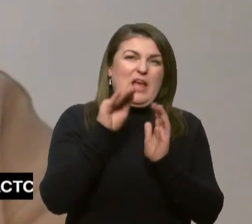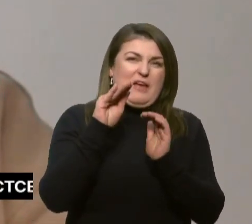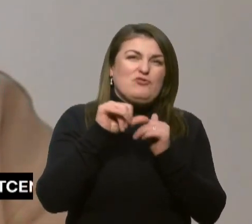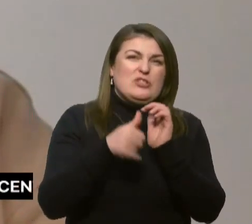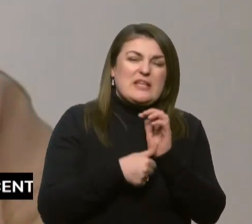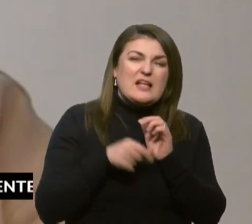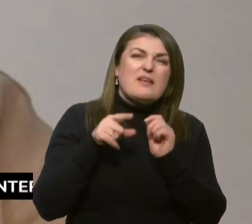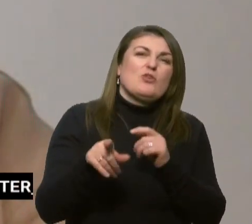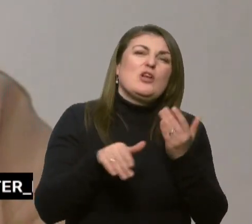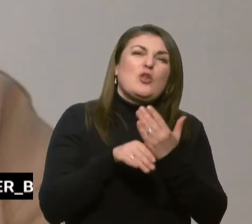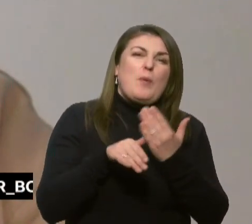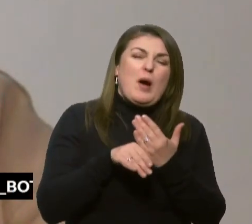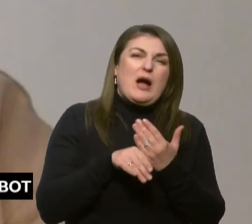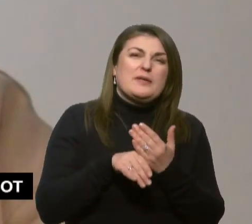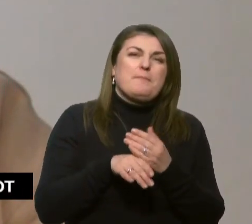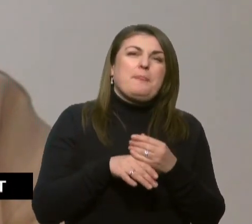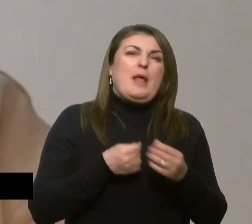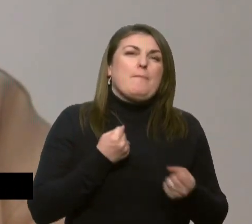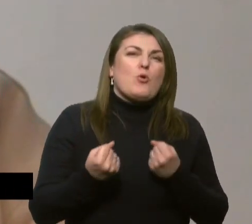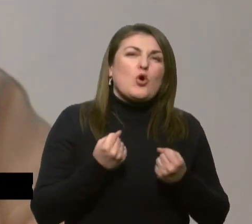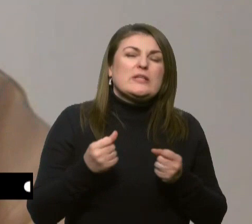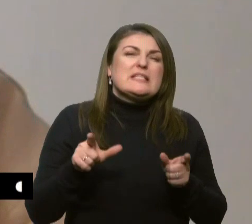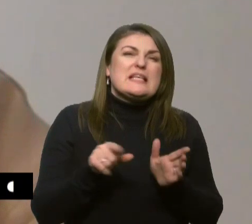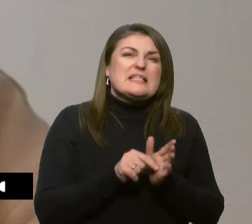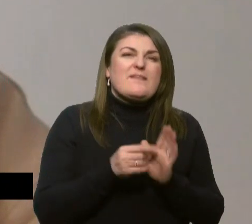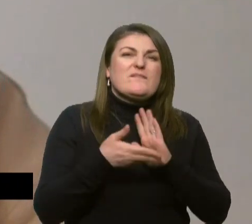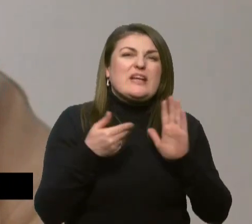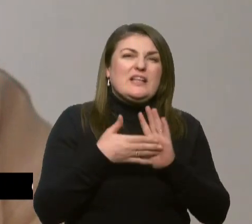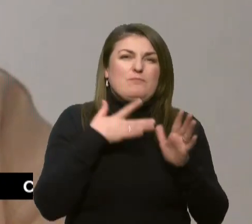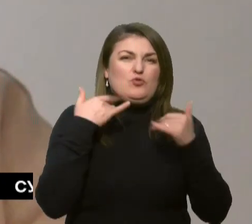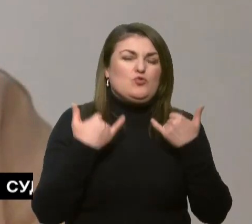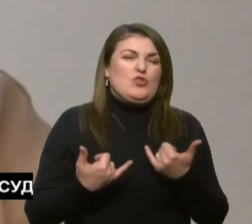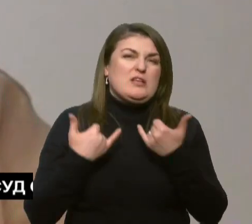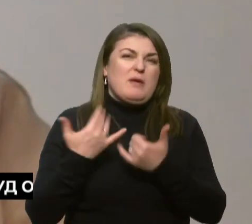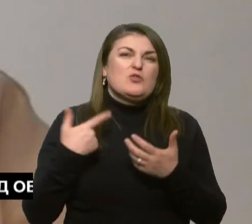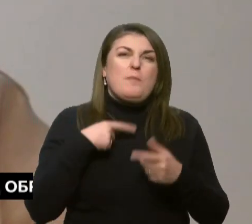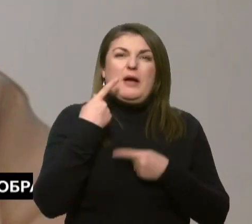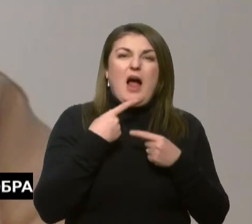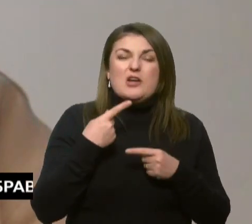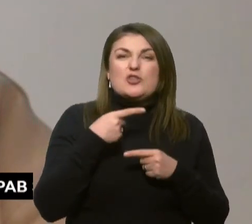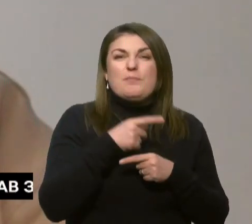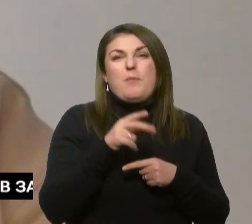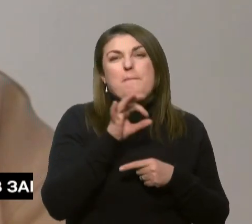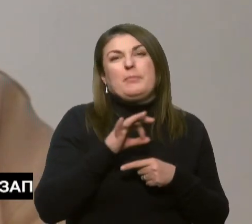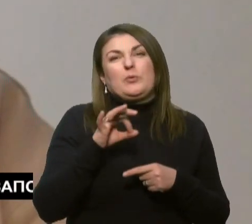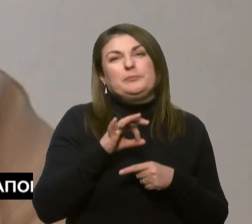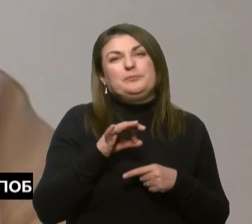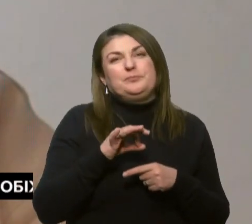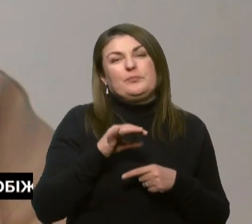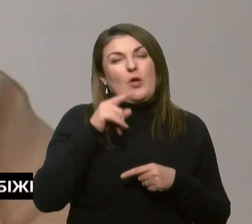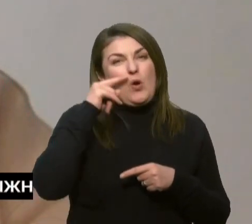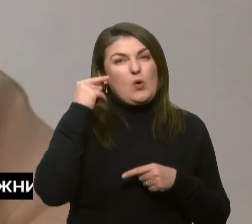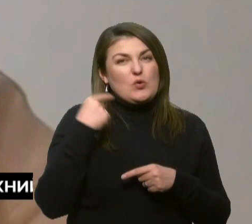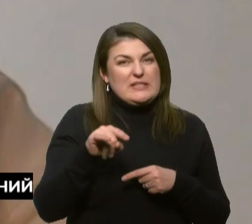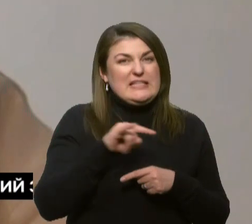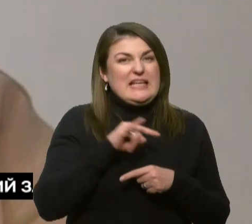вони допомагають боротися з викликами сучасними. Якщо ми кажемо безпосередньо про